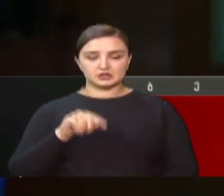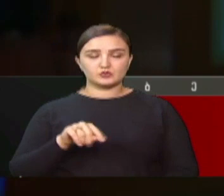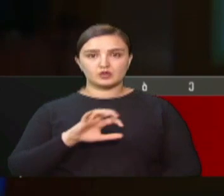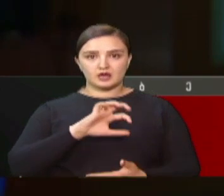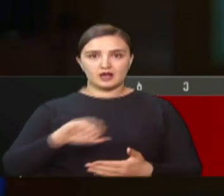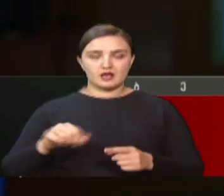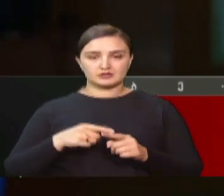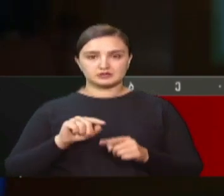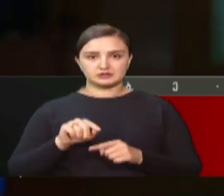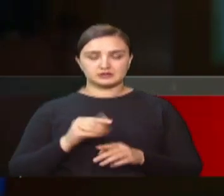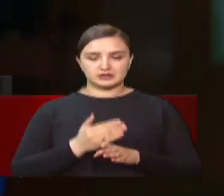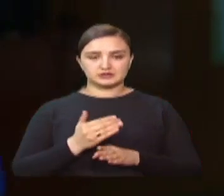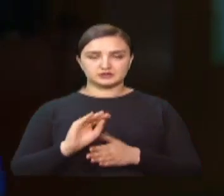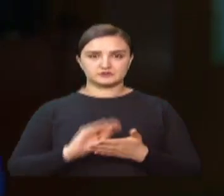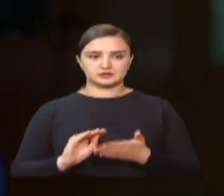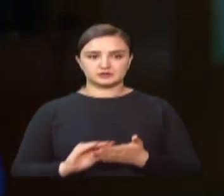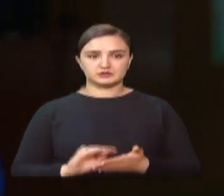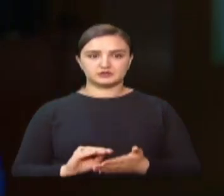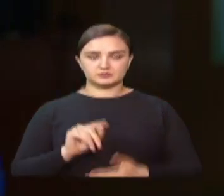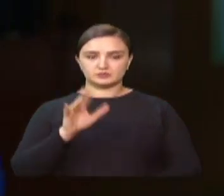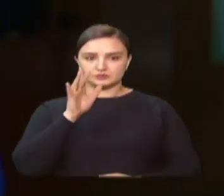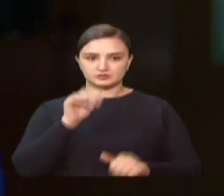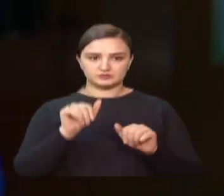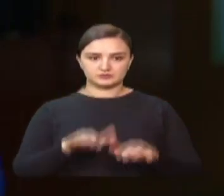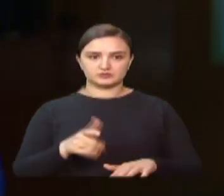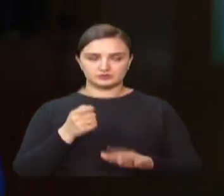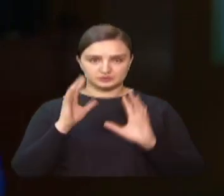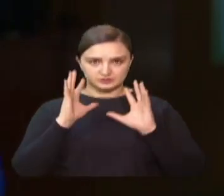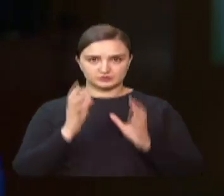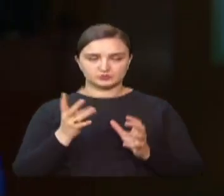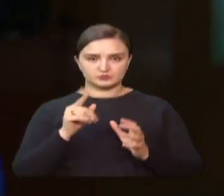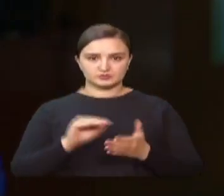ის ნაწილები, რომელსაც ნაწილ-ნაწილ წერდი, მაშინ გადავწყვიტე, რომ ცოტა სერიოზულად მომეკიდა ხელი.